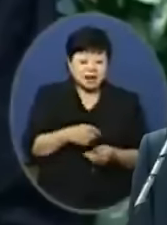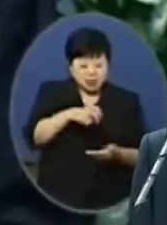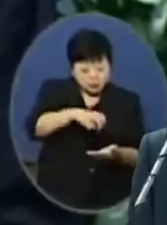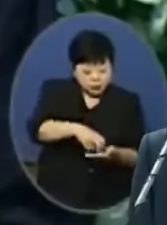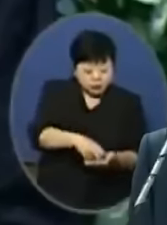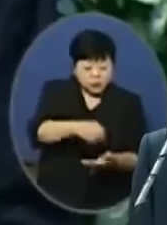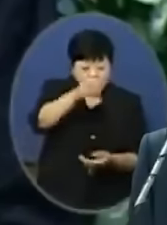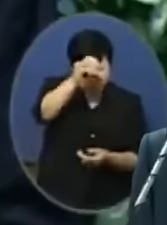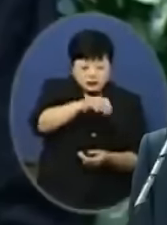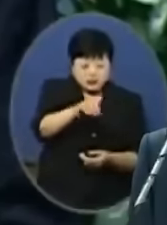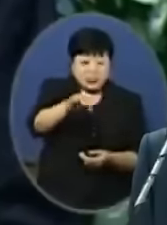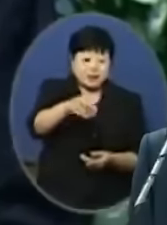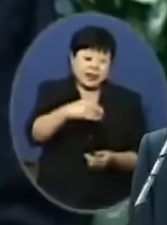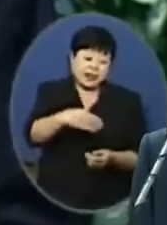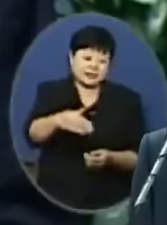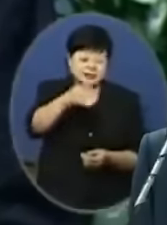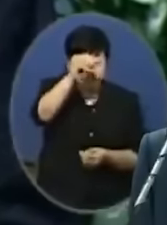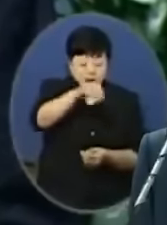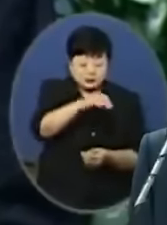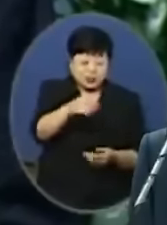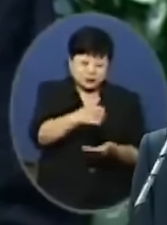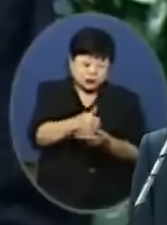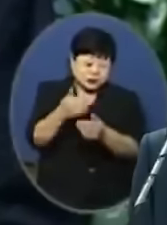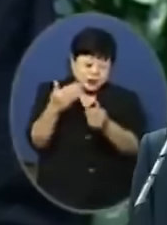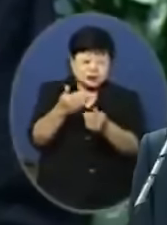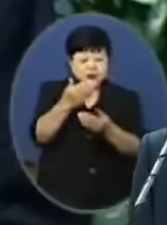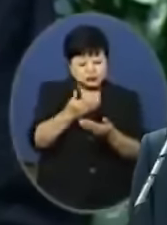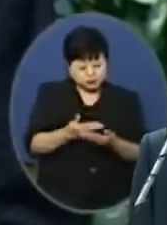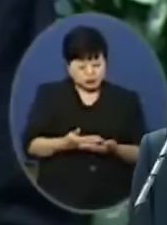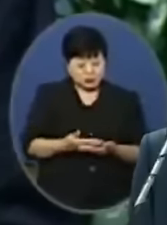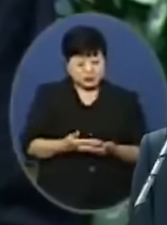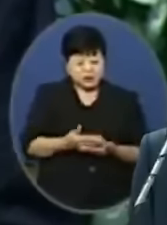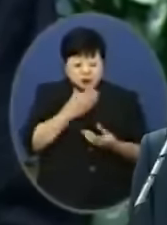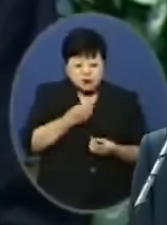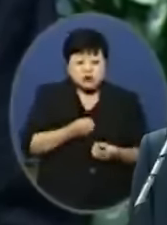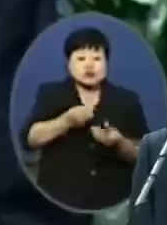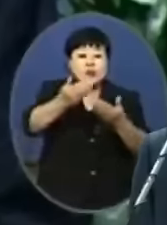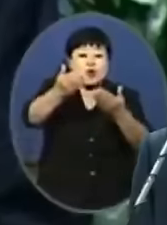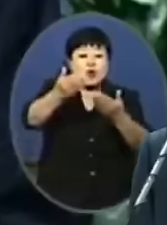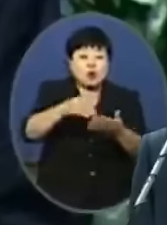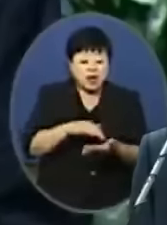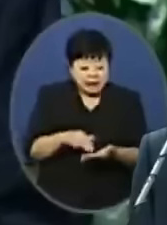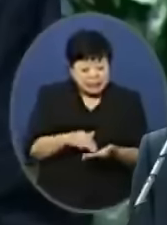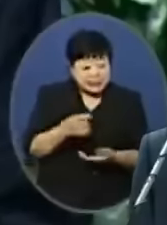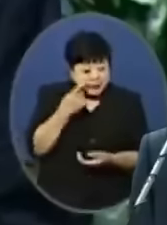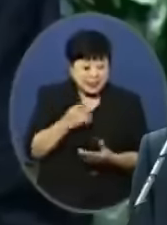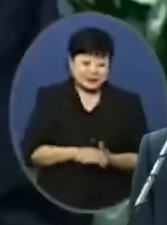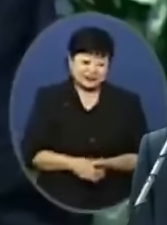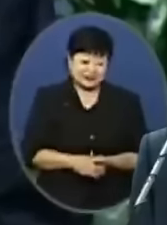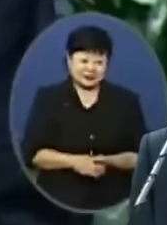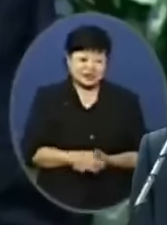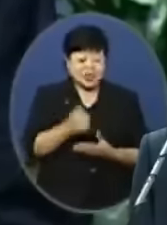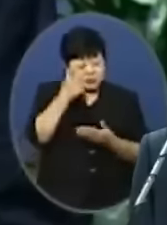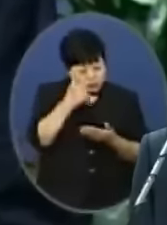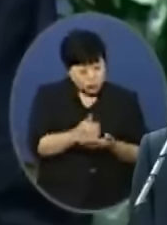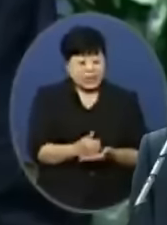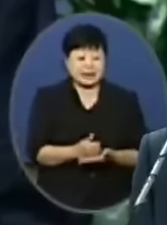꿇어 십자가 앞에 나와서 십자가에서 주님께서 주신 이 축복을 계산해 봐야 되는 것입니다.